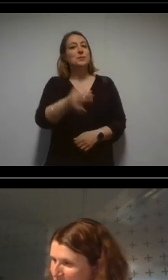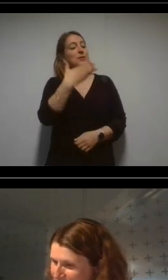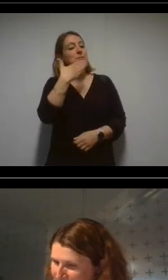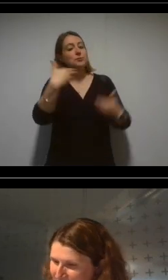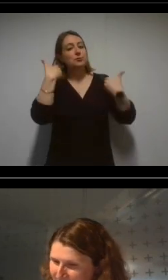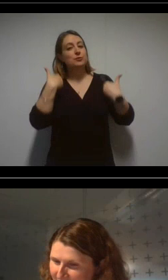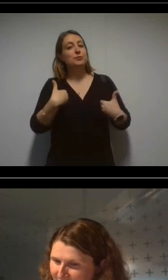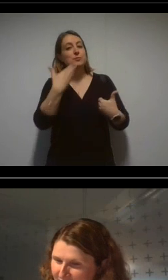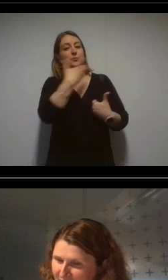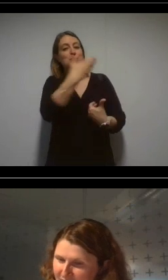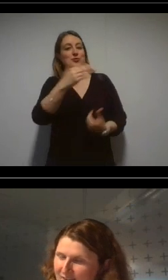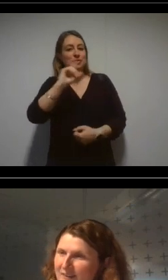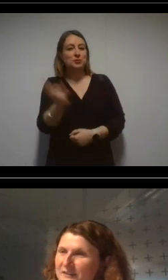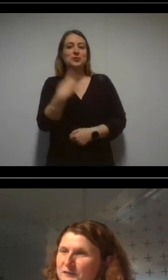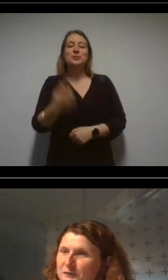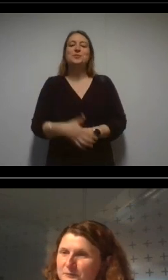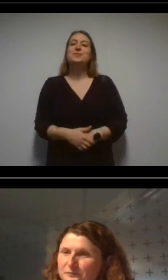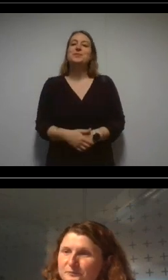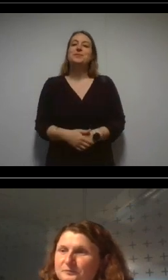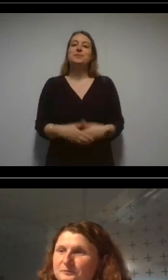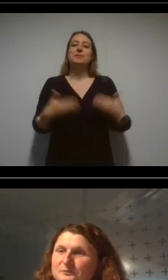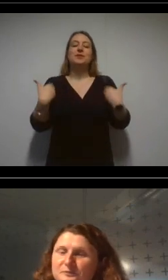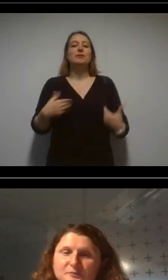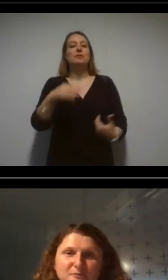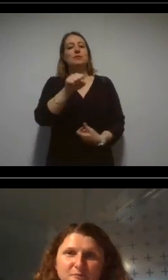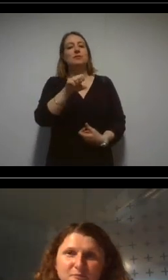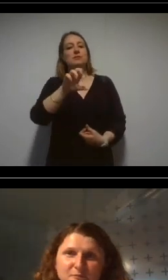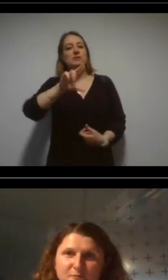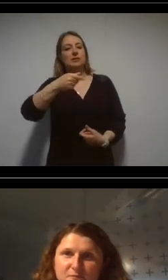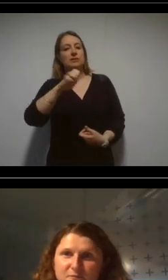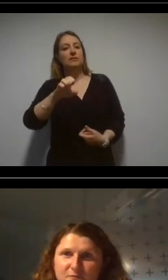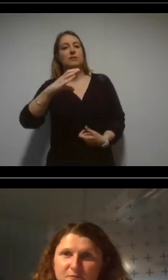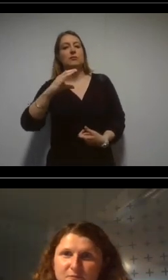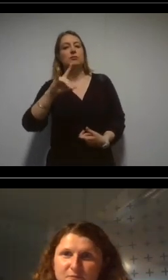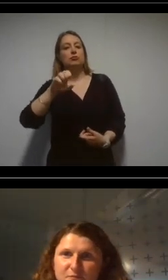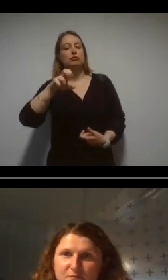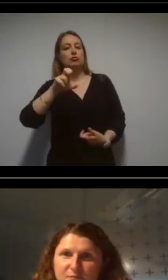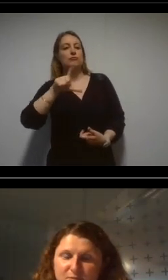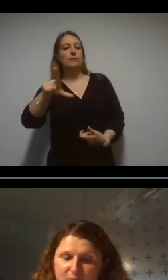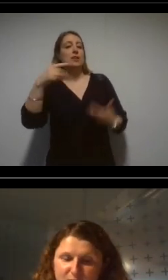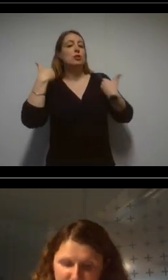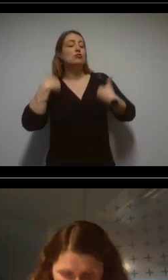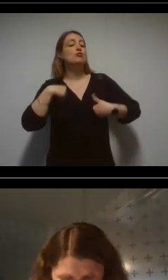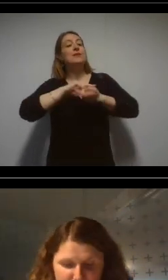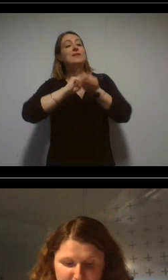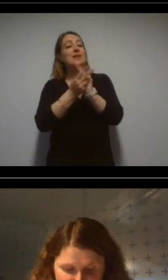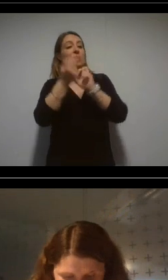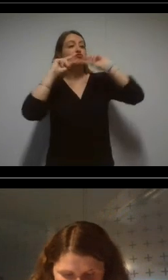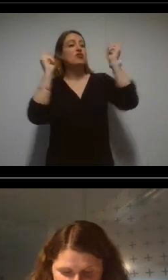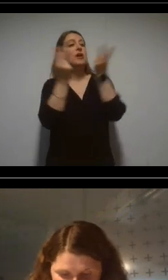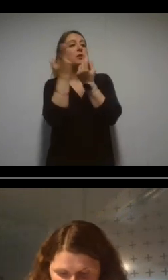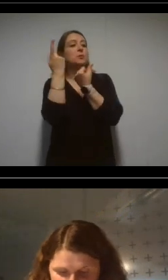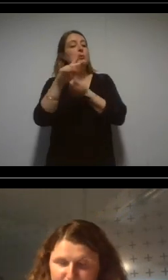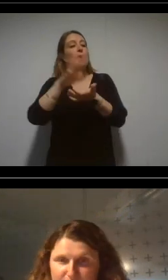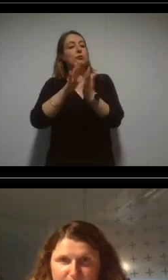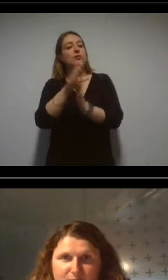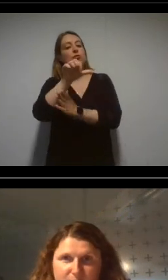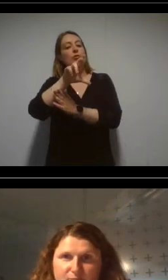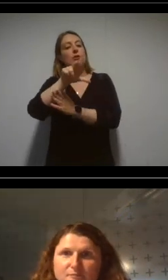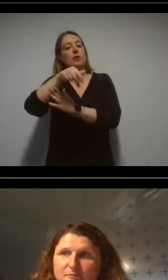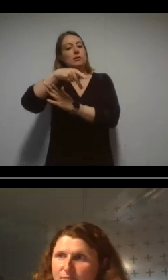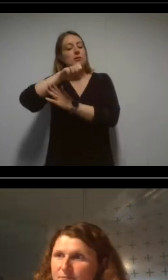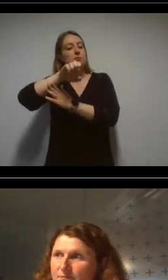toutes et à tous. Donc, je suis Servane Chauvet, je suis la déléguée générale de l'association Arpège, qui est une association qui accompagne des